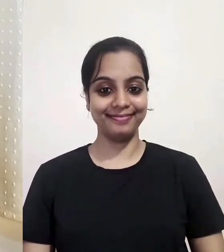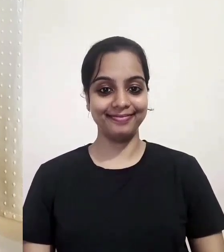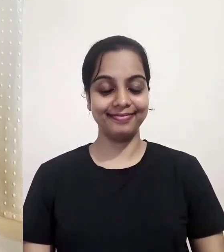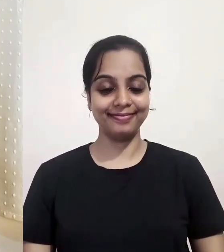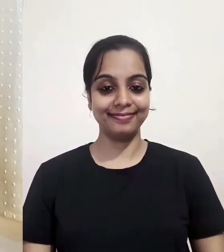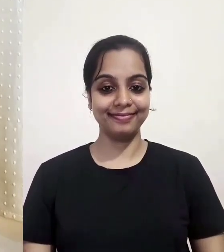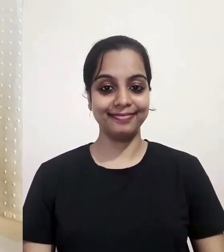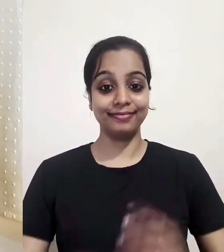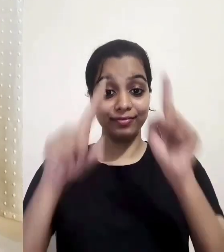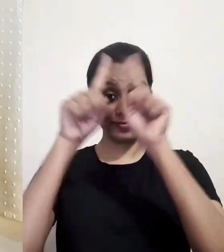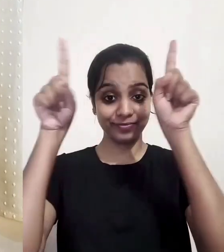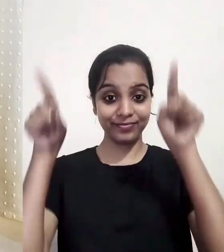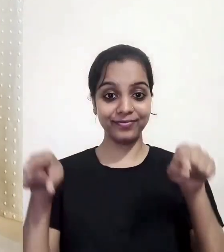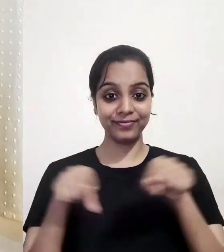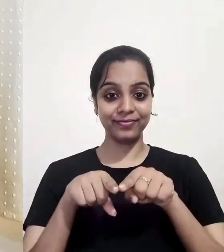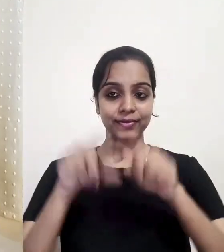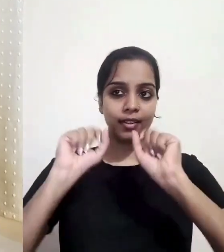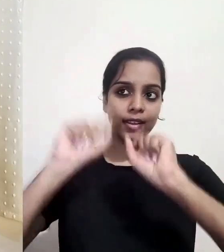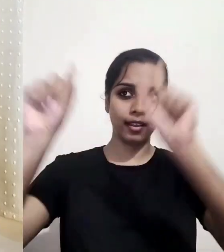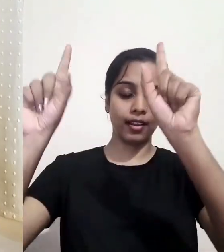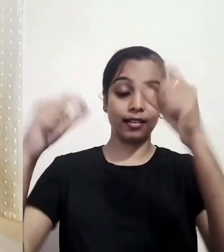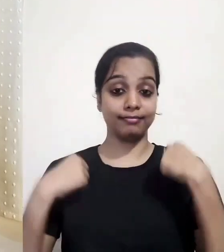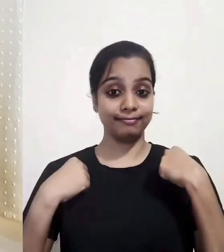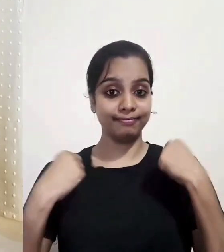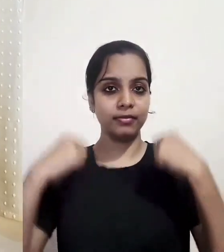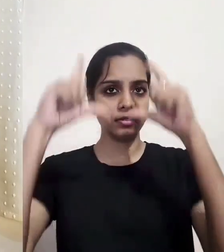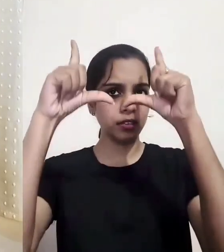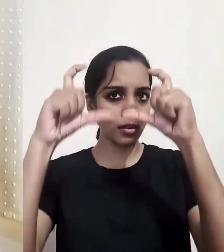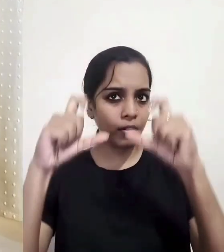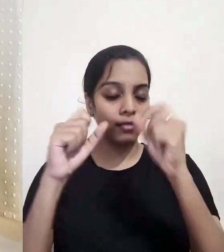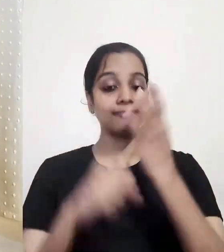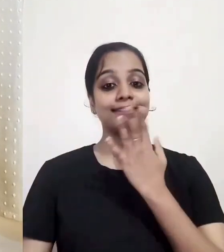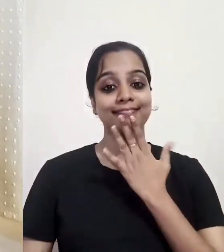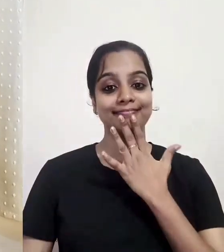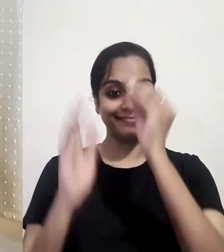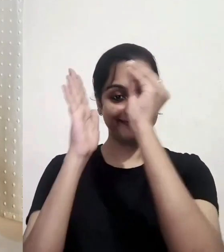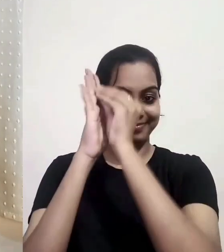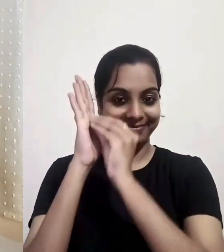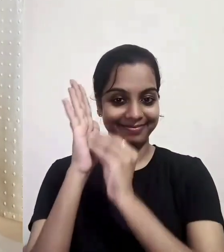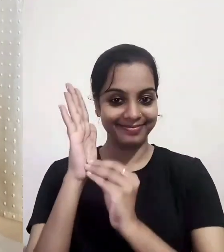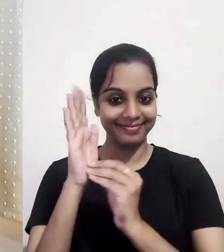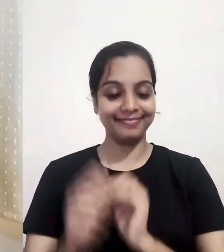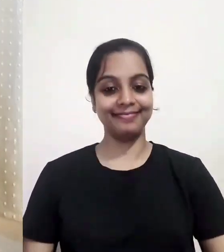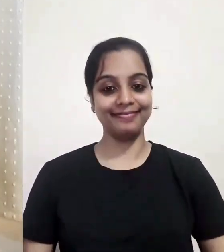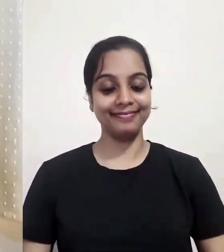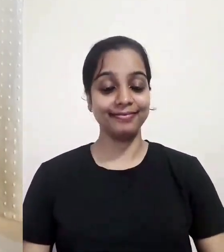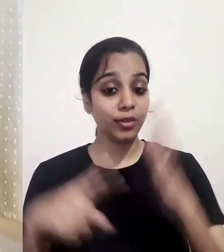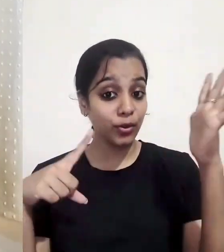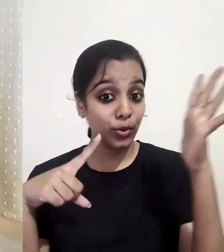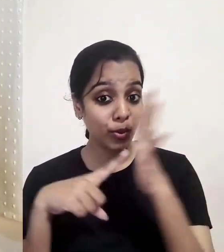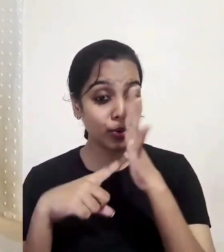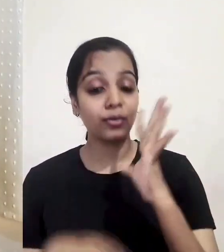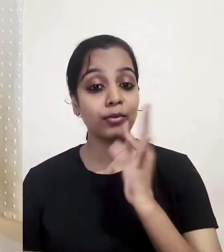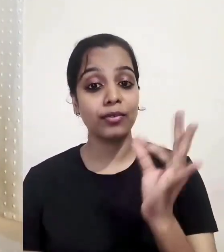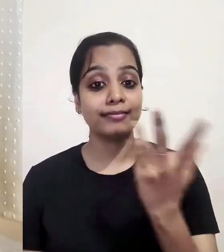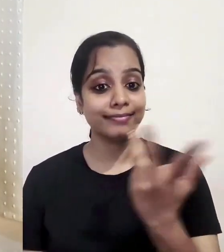സ്വന്തമായിട്ട് ഒരു മൂഡ് ബോർഡ് ക്രിയേറ്റ് ചെയ്യാം. അതിൽ ഡ്രസ്സിന്റെ ഇമേജോ ഡ്രസ്സിന്റെ കളറോ എന്ത് വേണമെങ്കിലും ആഡ് ചെയ്യാം. ഇതിലുമൊക്കെ ഇമ്പോർട്ടൻ്റ് ആയിട്ടുള്ള ഒരു